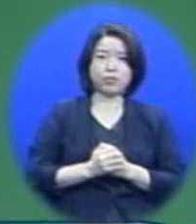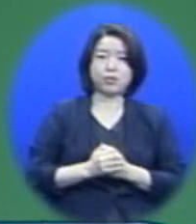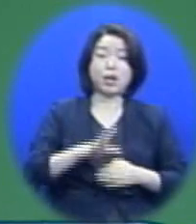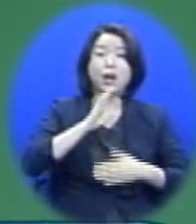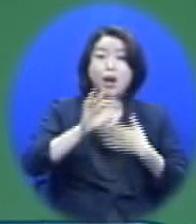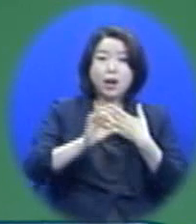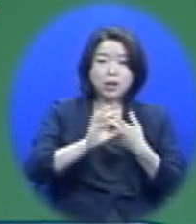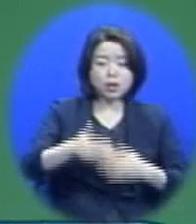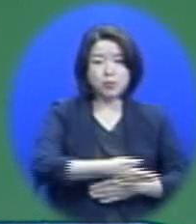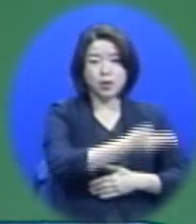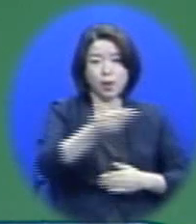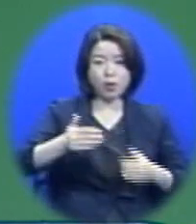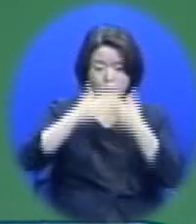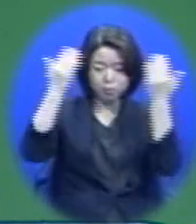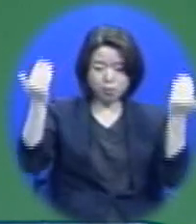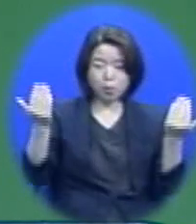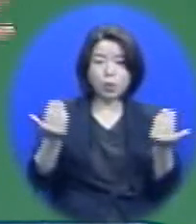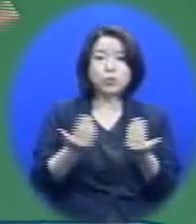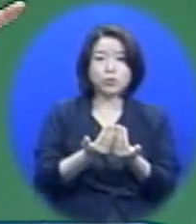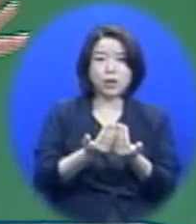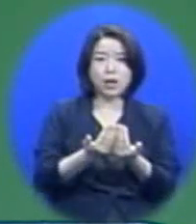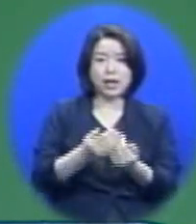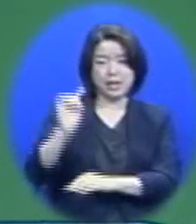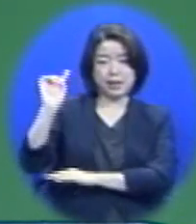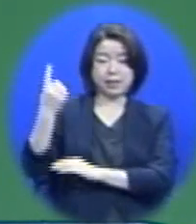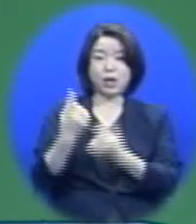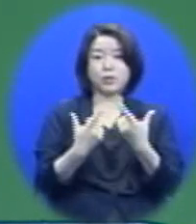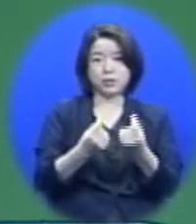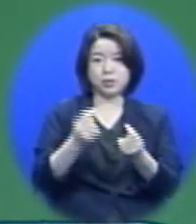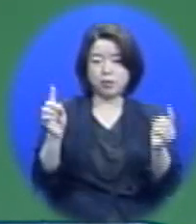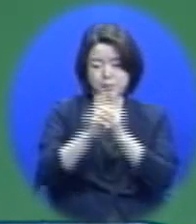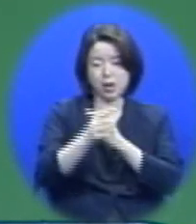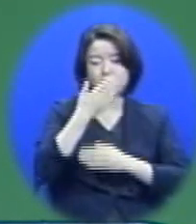그러면 여러분 모두가 다 다윗과 같이 됩니다.